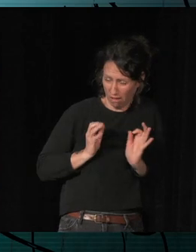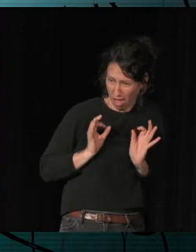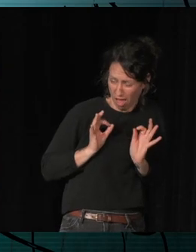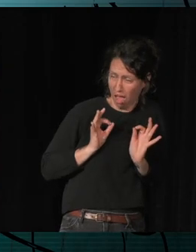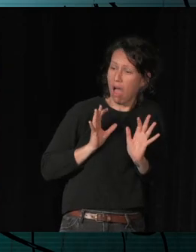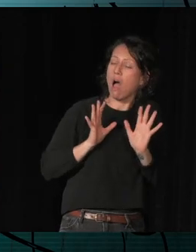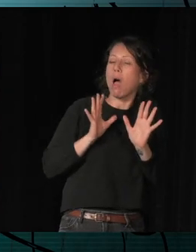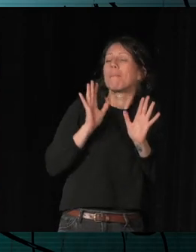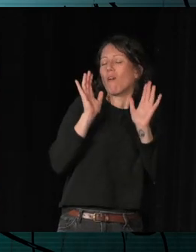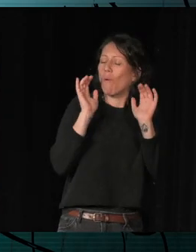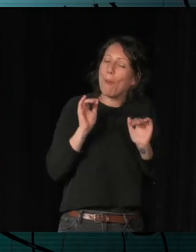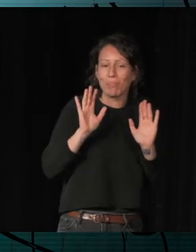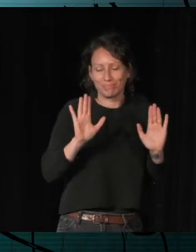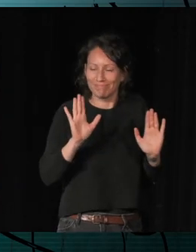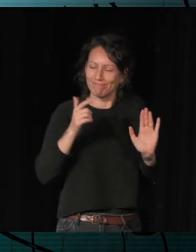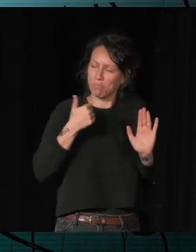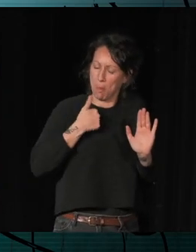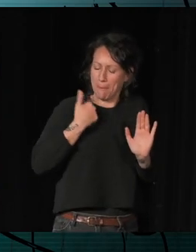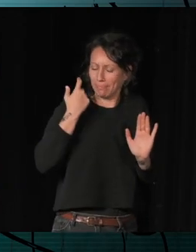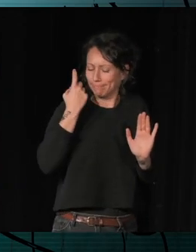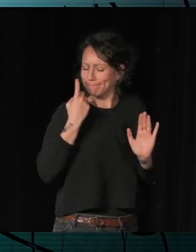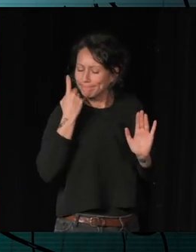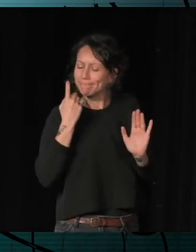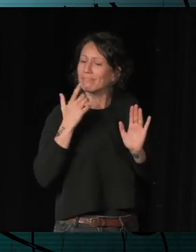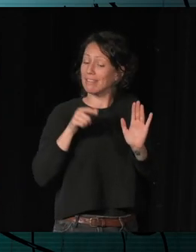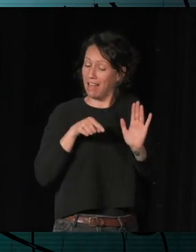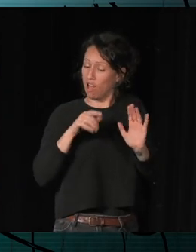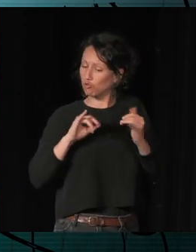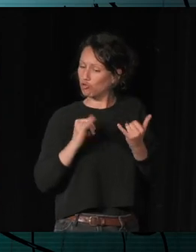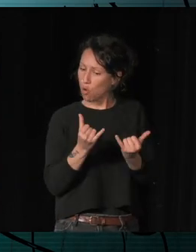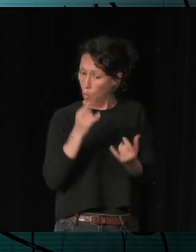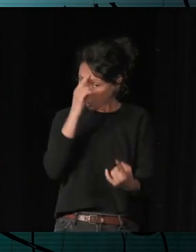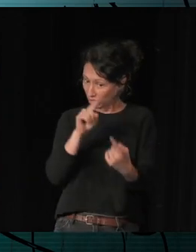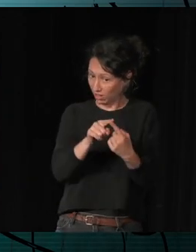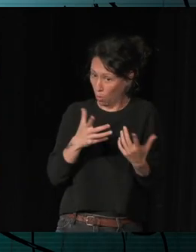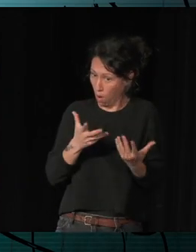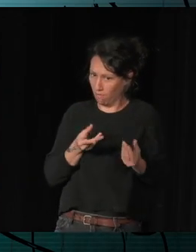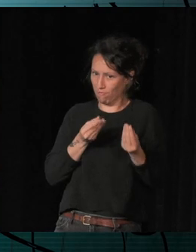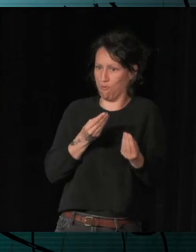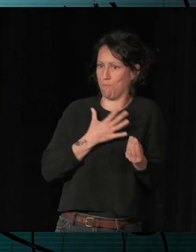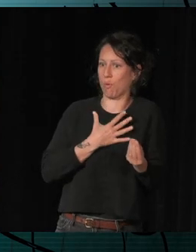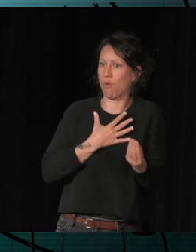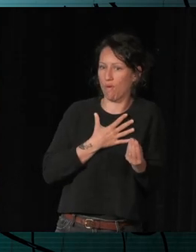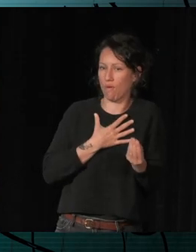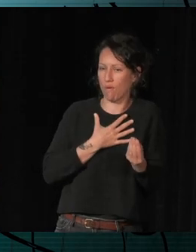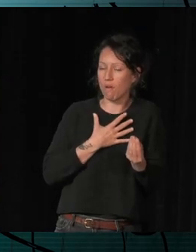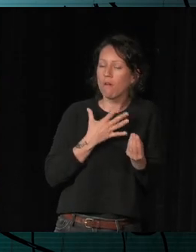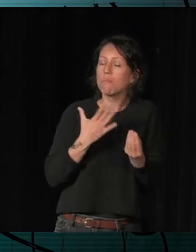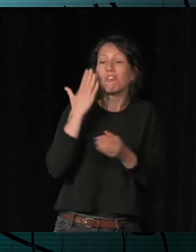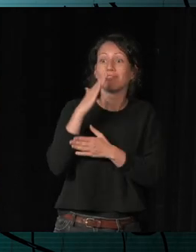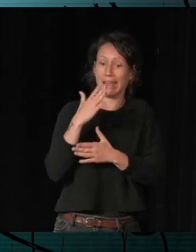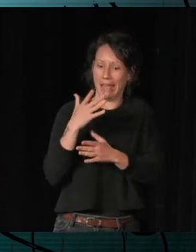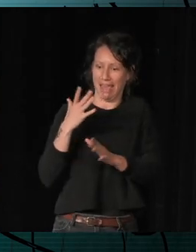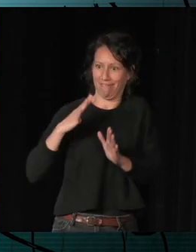quand même il y avait quand même un truc où je me suis dit euh bon c'est pour faire un jeu pour faire peur je savais que avec la super technologie